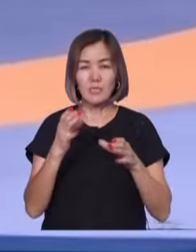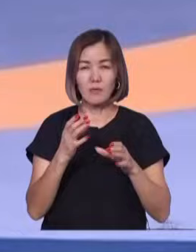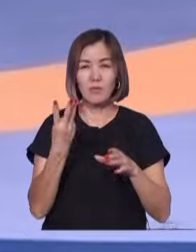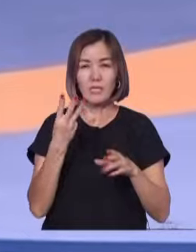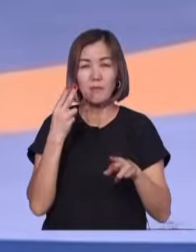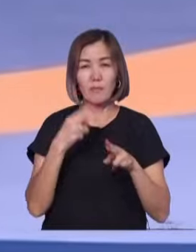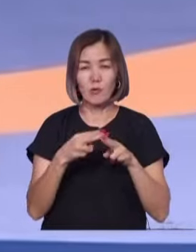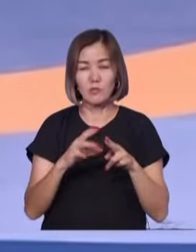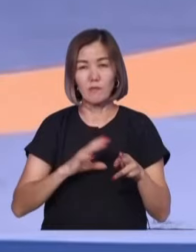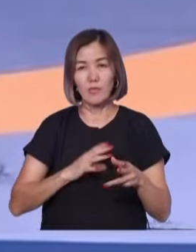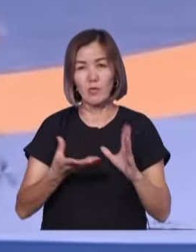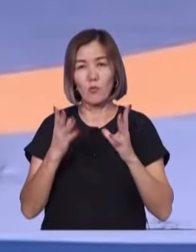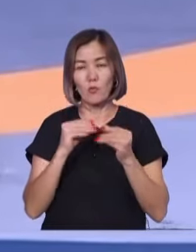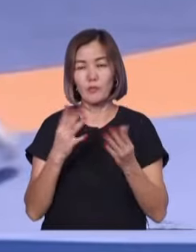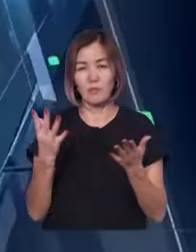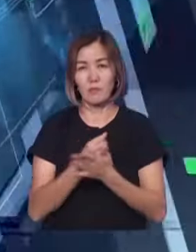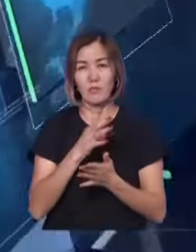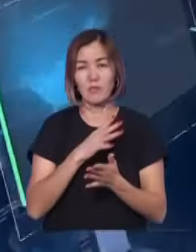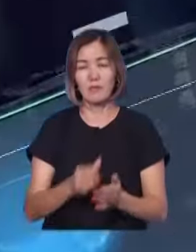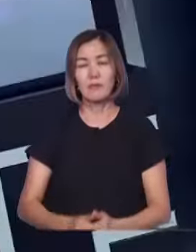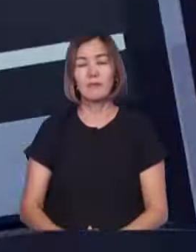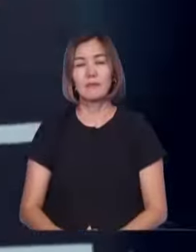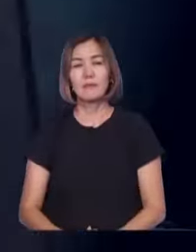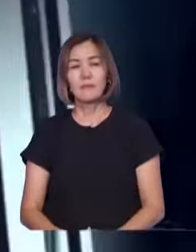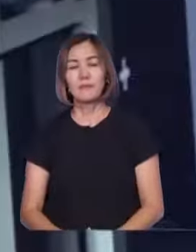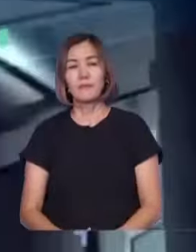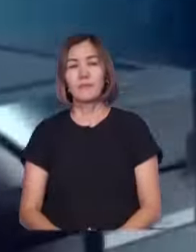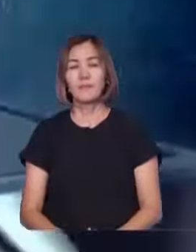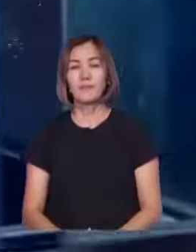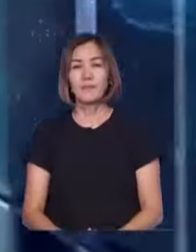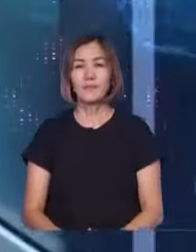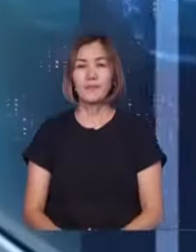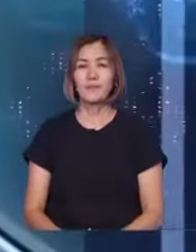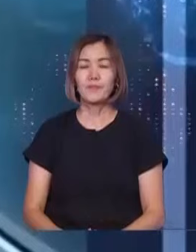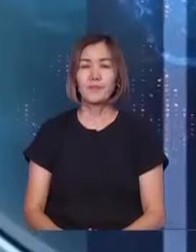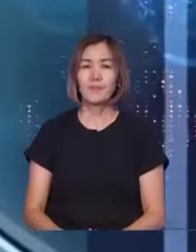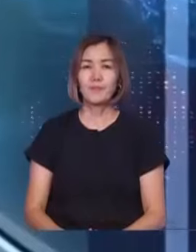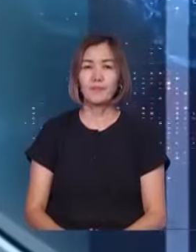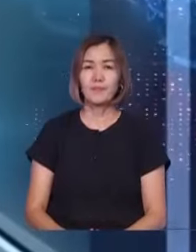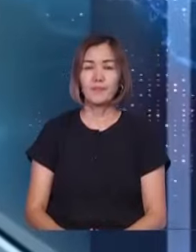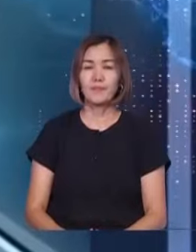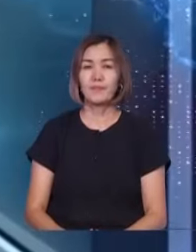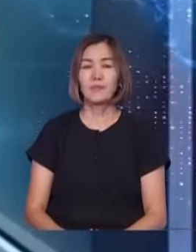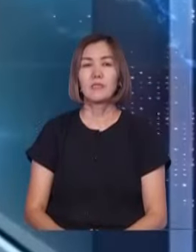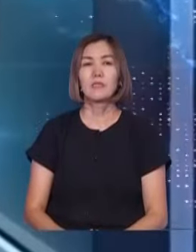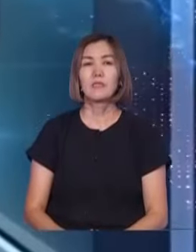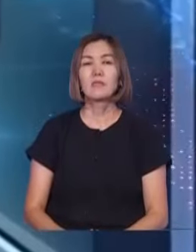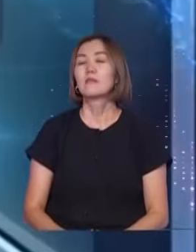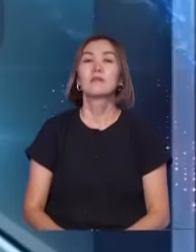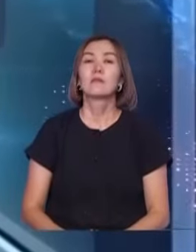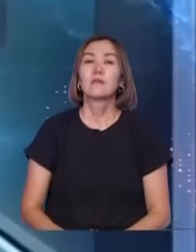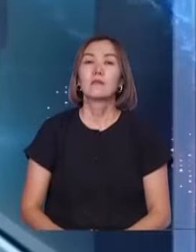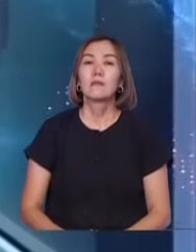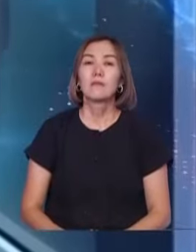три бронзовые медали на Парижской Олимпиаде назарбае рбе Нурбек телерадиокомпания тсу